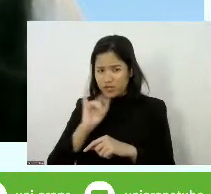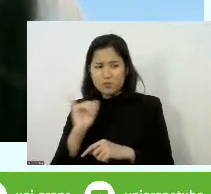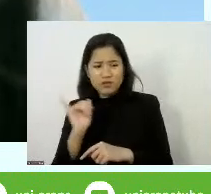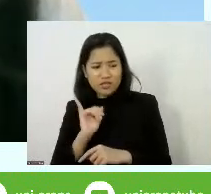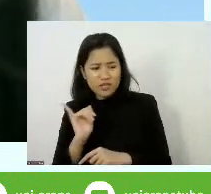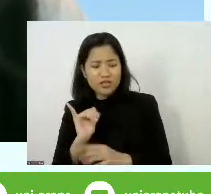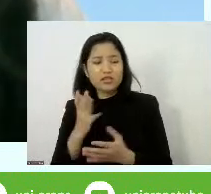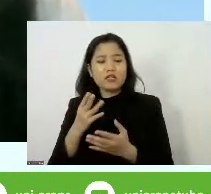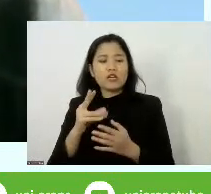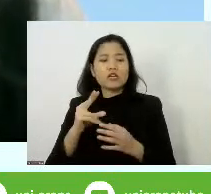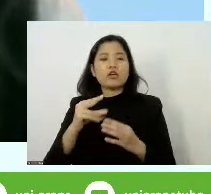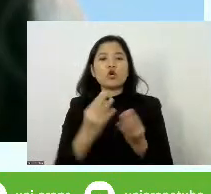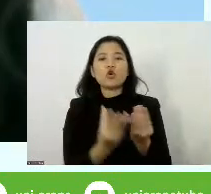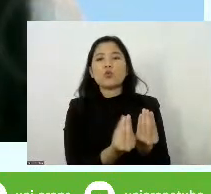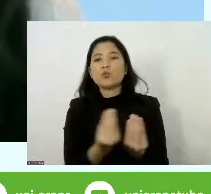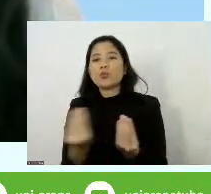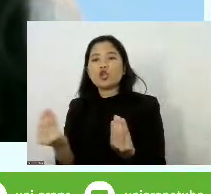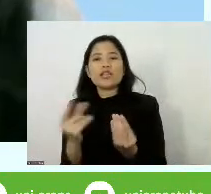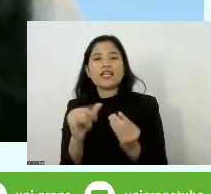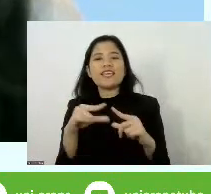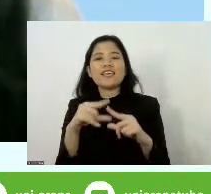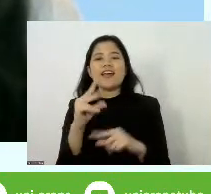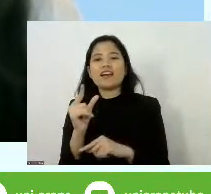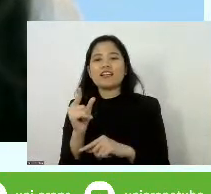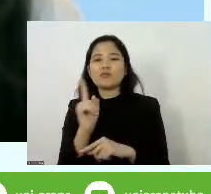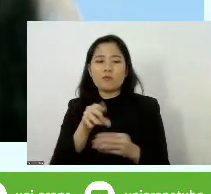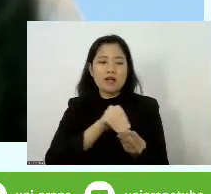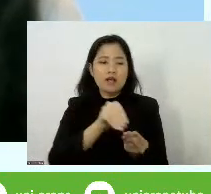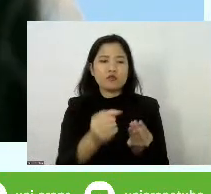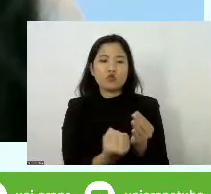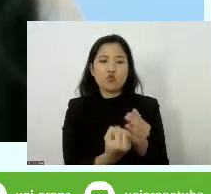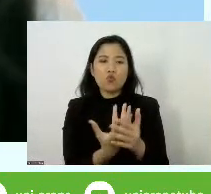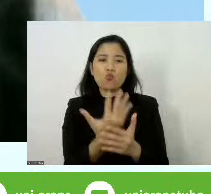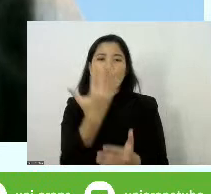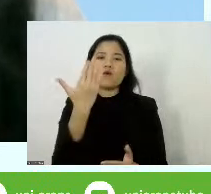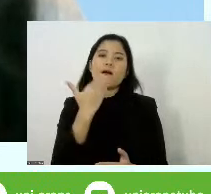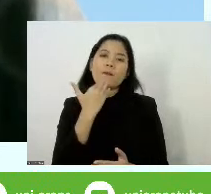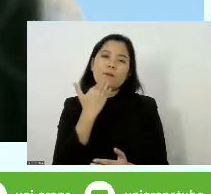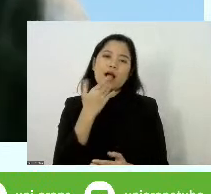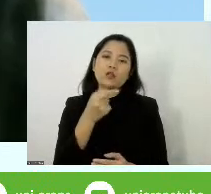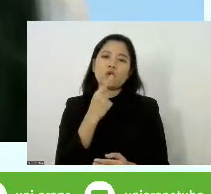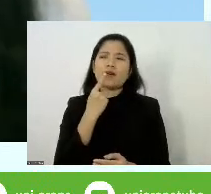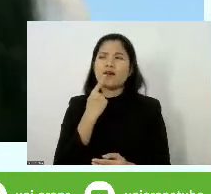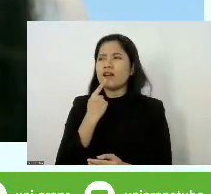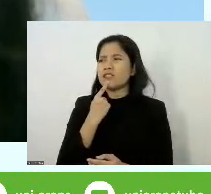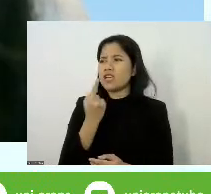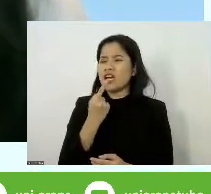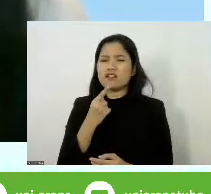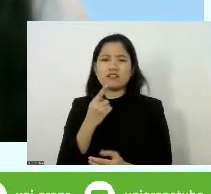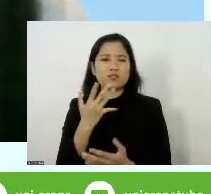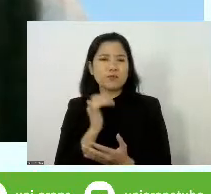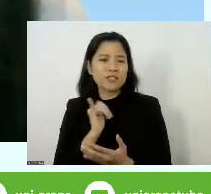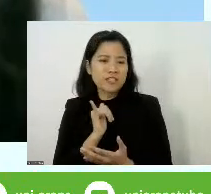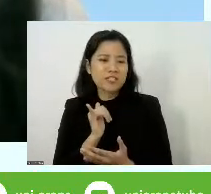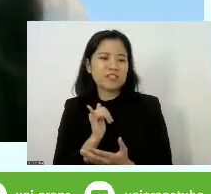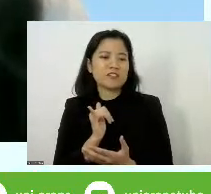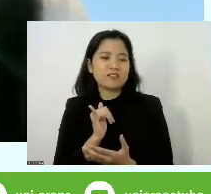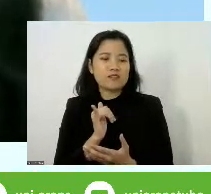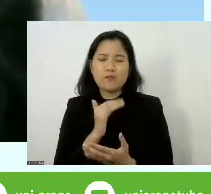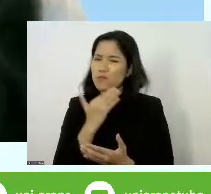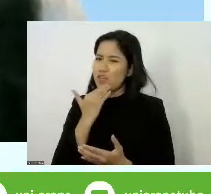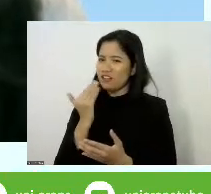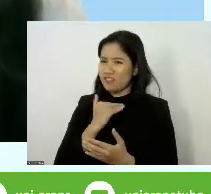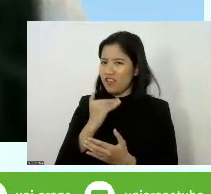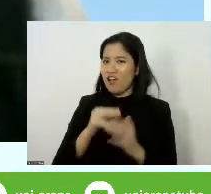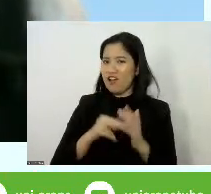saking dia Gampang sekali tubuhnya jadi dan dia tuh rasanya Netral jadi enak banget untuk ditanami pepaya dimasak jadi